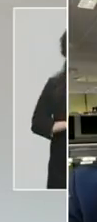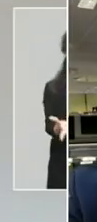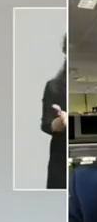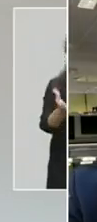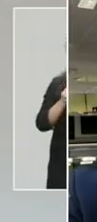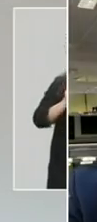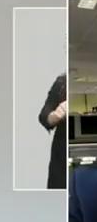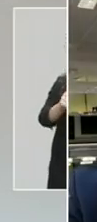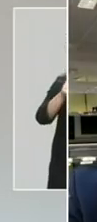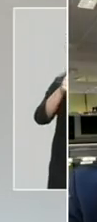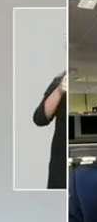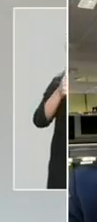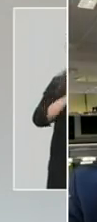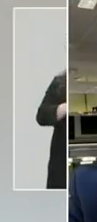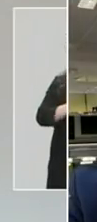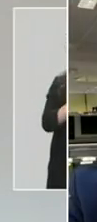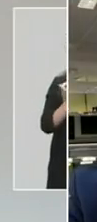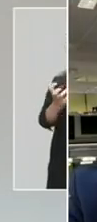Mélenchon. On l'écoute.